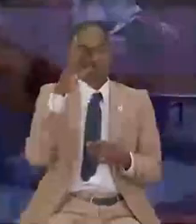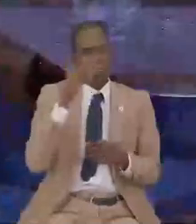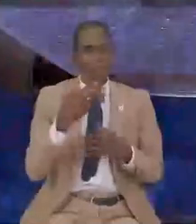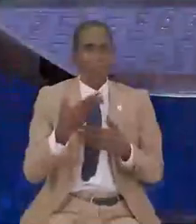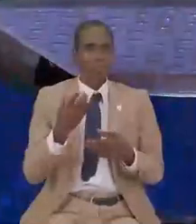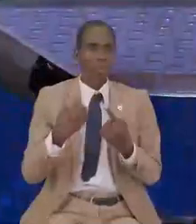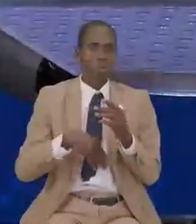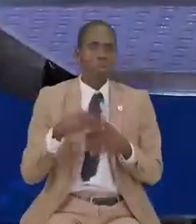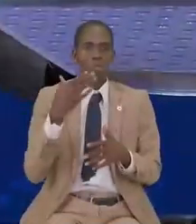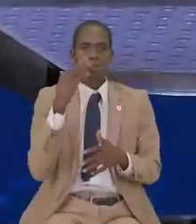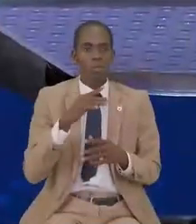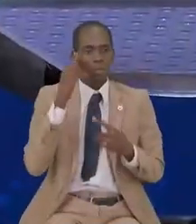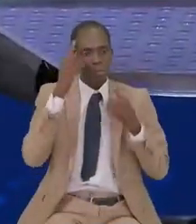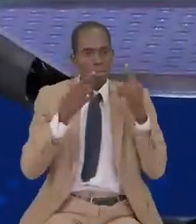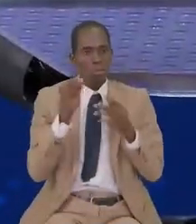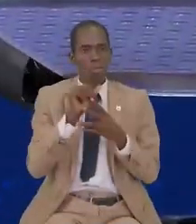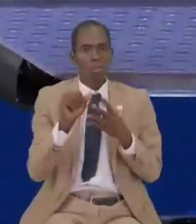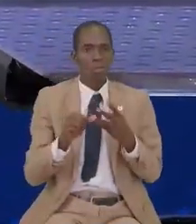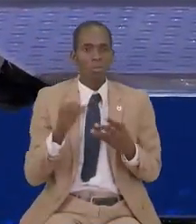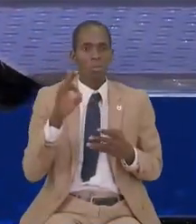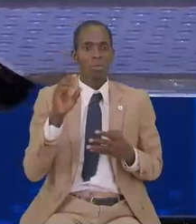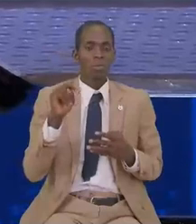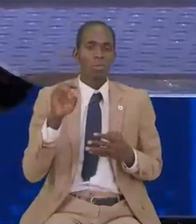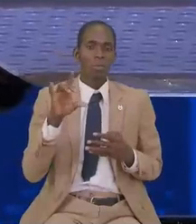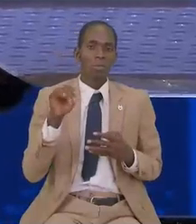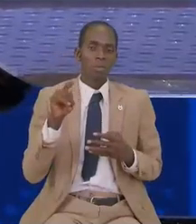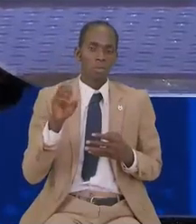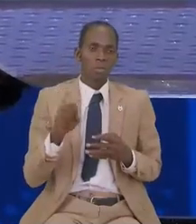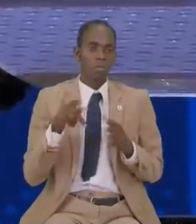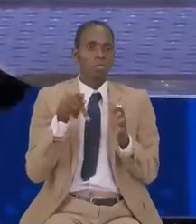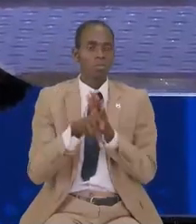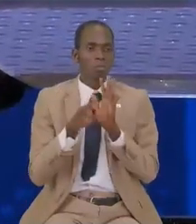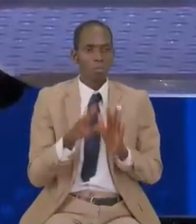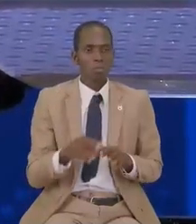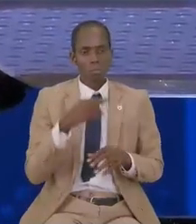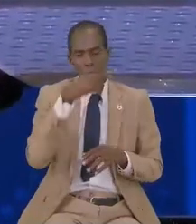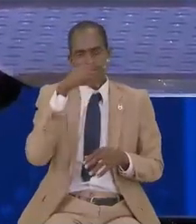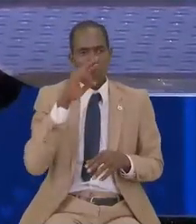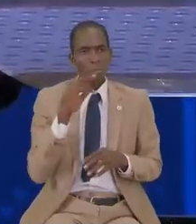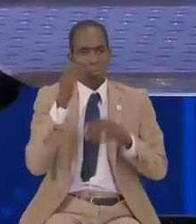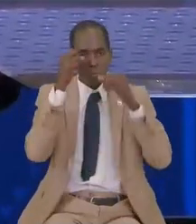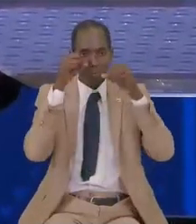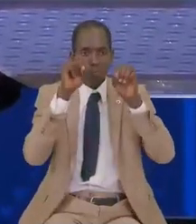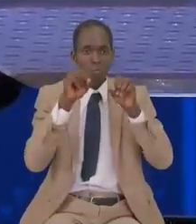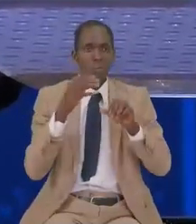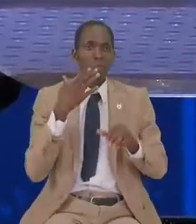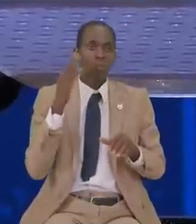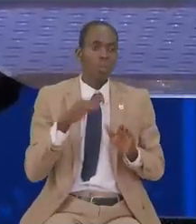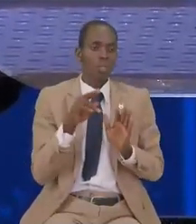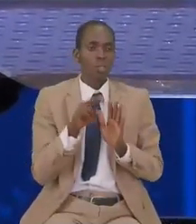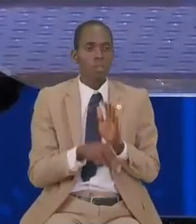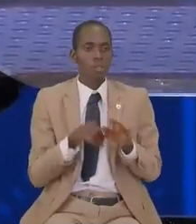les meurtres, verset 22, les vols, les cupidités, les méchancetés, la fraude,